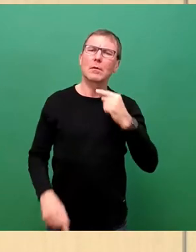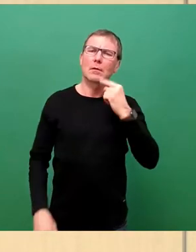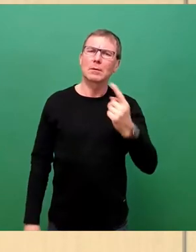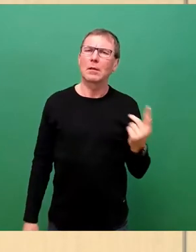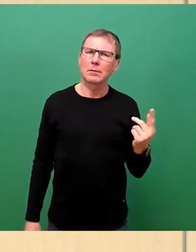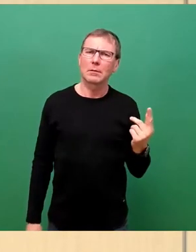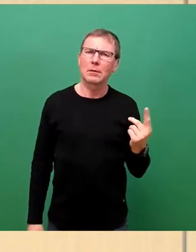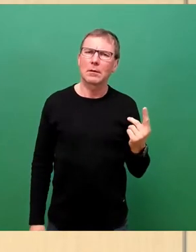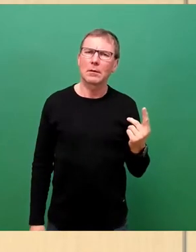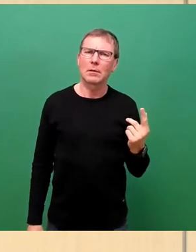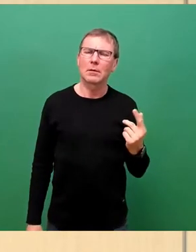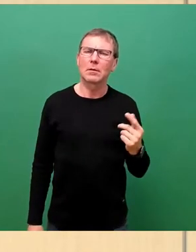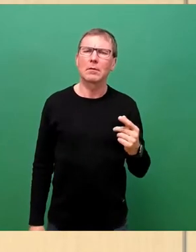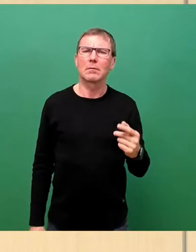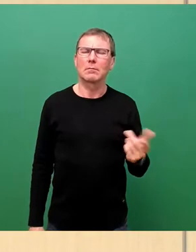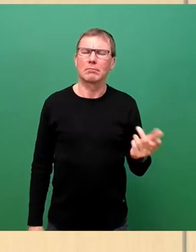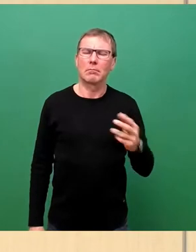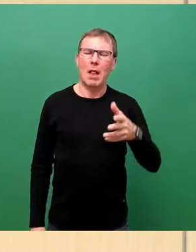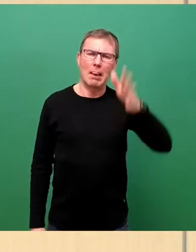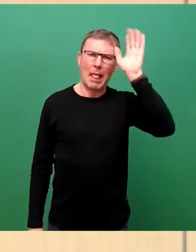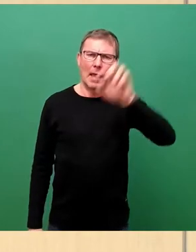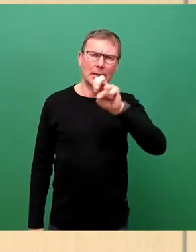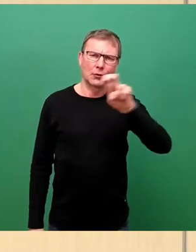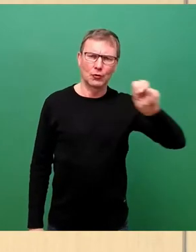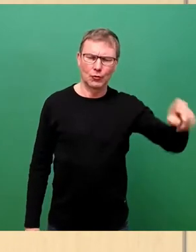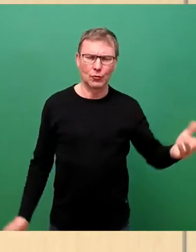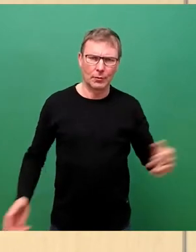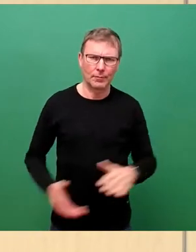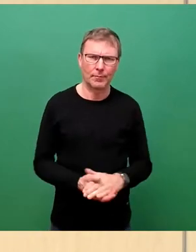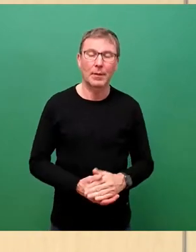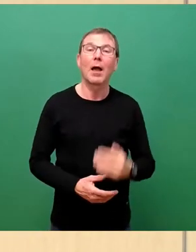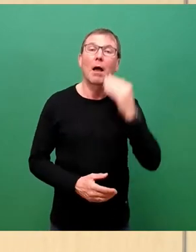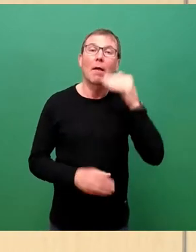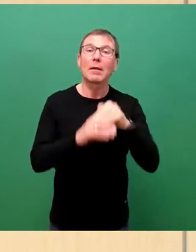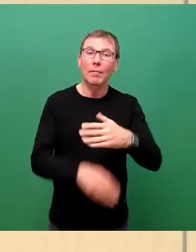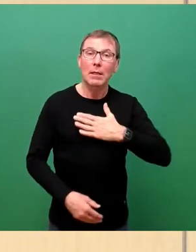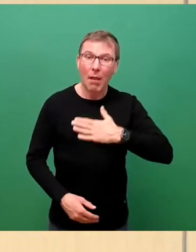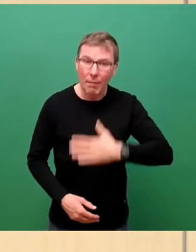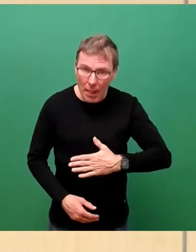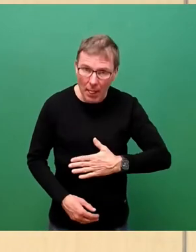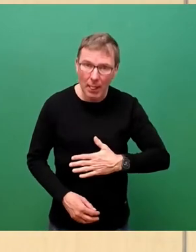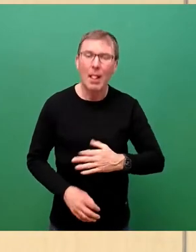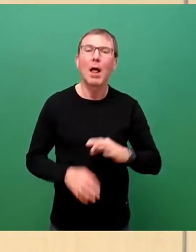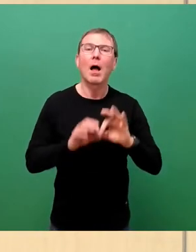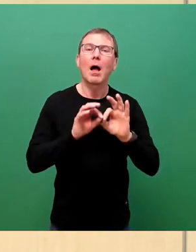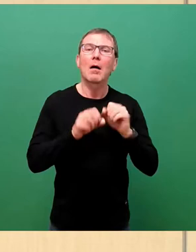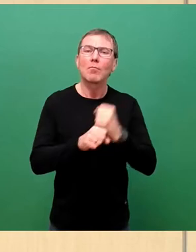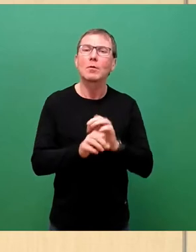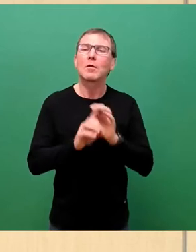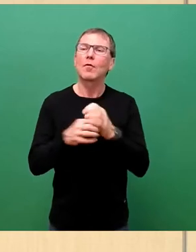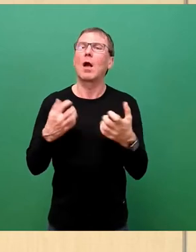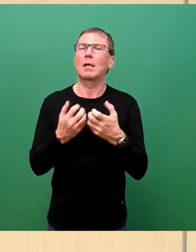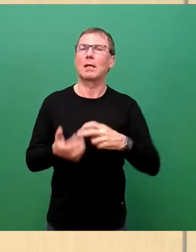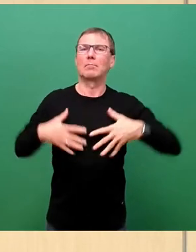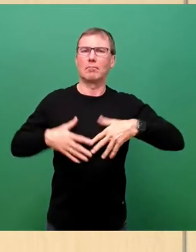vis pacem para bellum. Wer den Frieden will, muss sich für den Krieg vorbereiten, meine Damen und Herren.